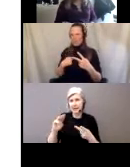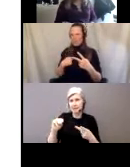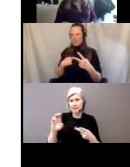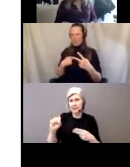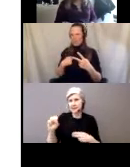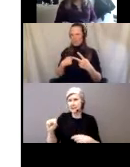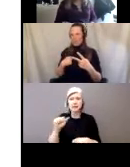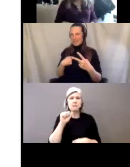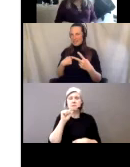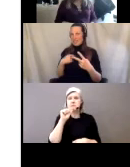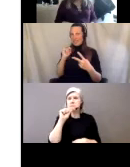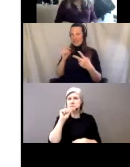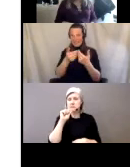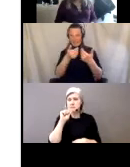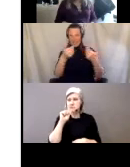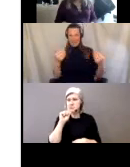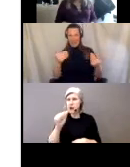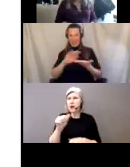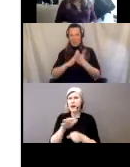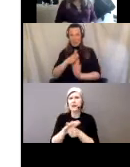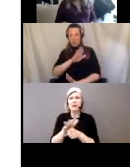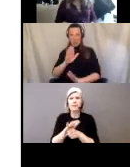seuls ne rendent pas nécessairement une personne admissible.